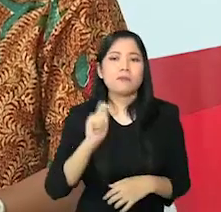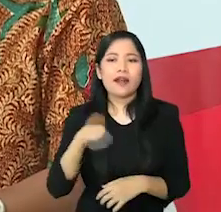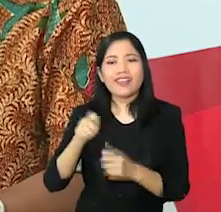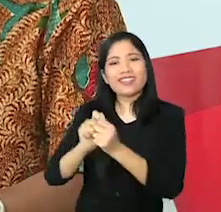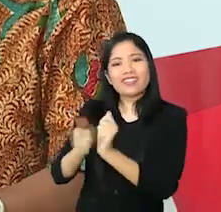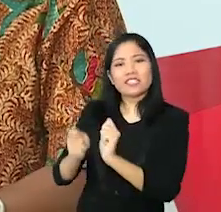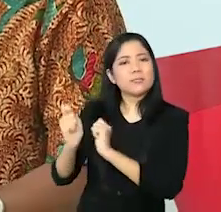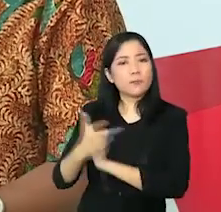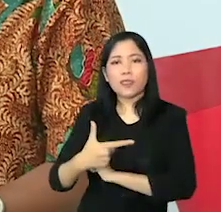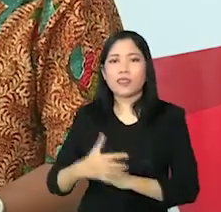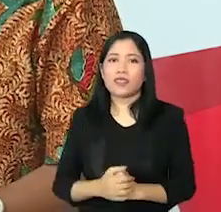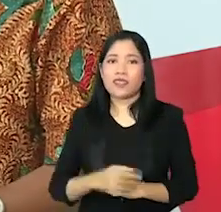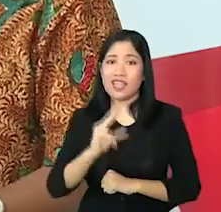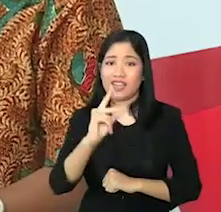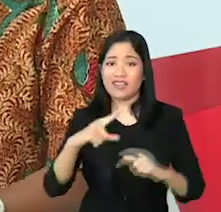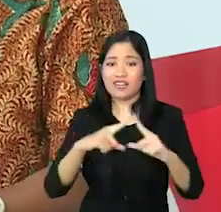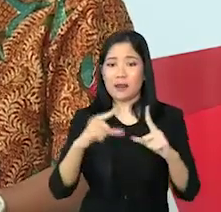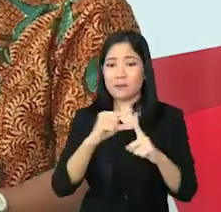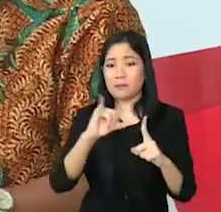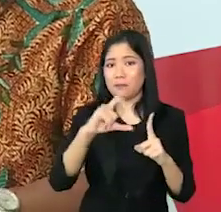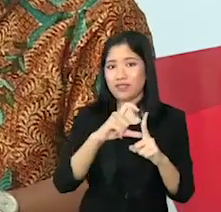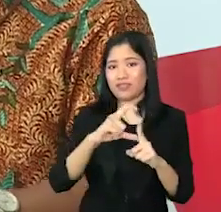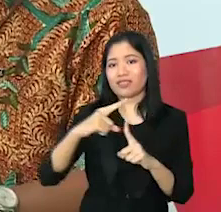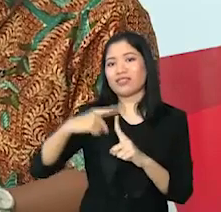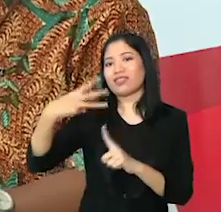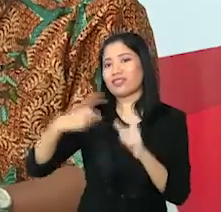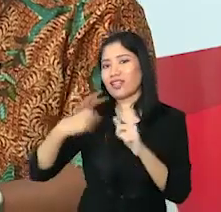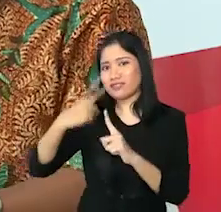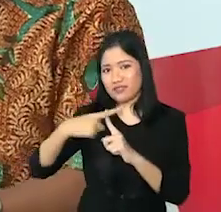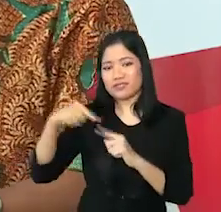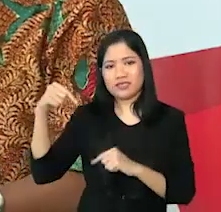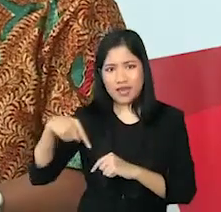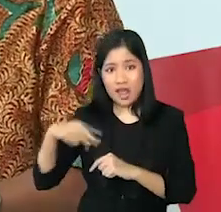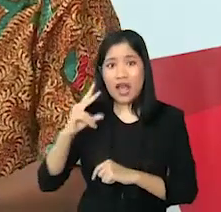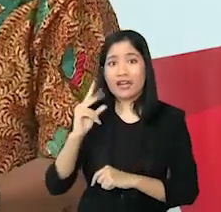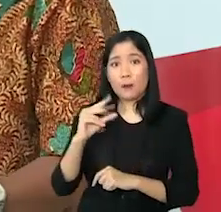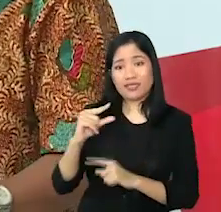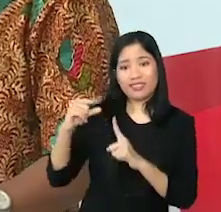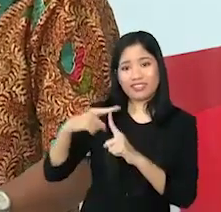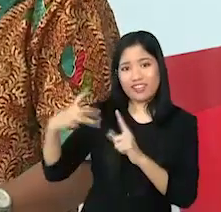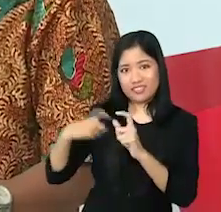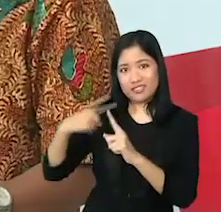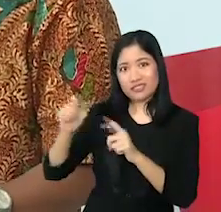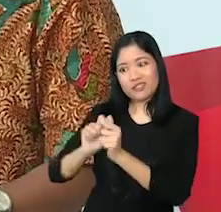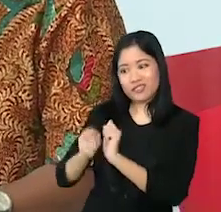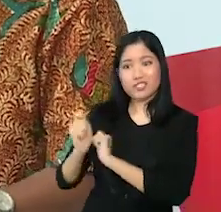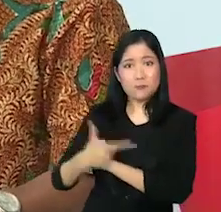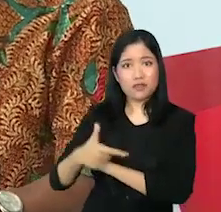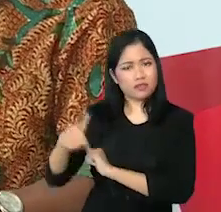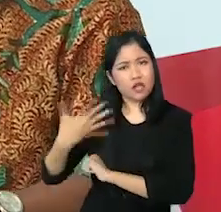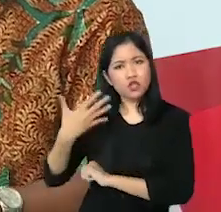test pemeriksaan repites oleh pemerintah Sampai dengan saat ini sudah